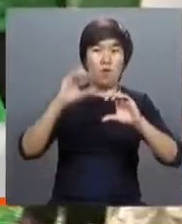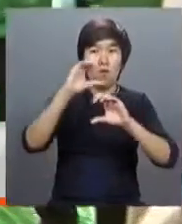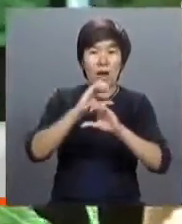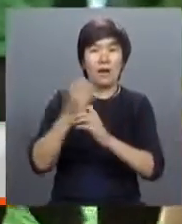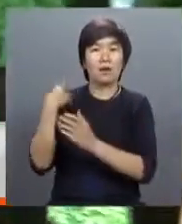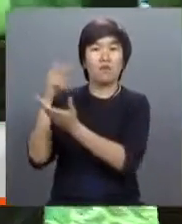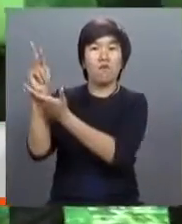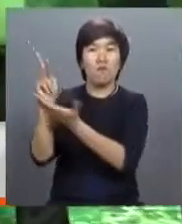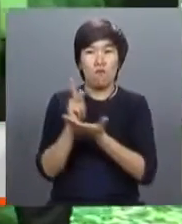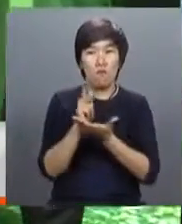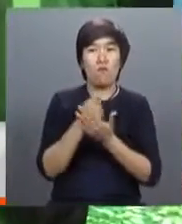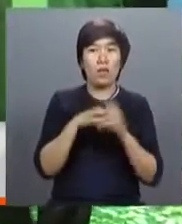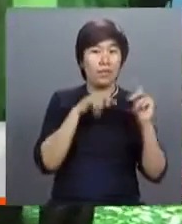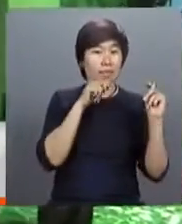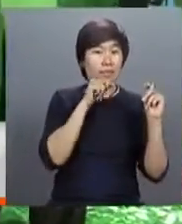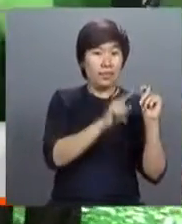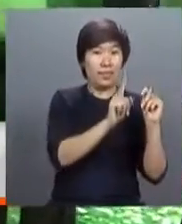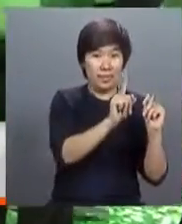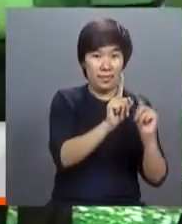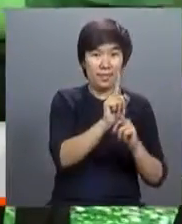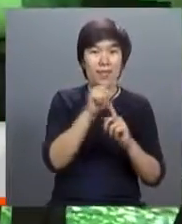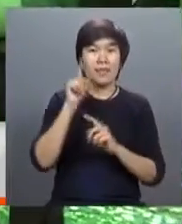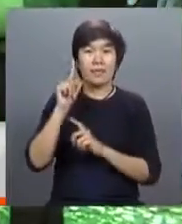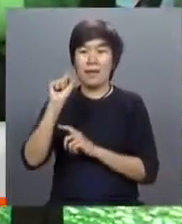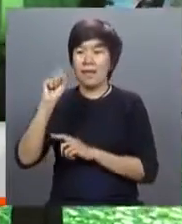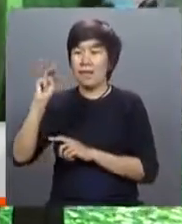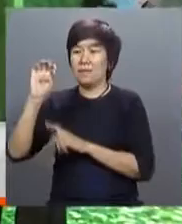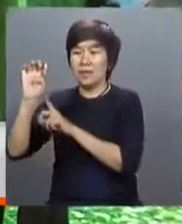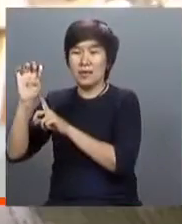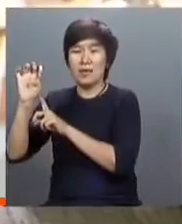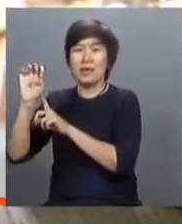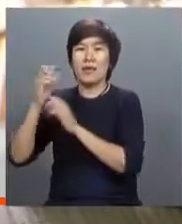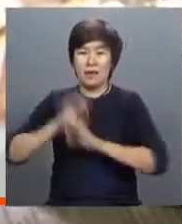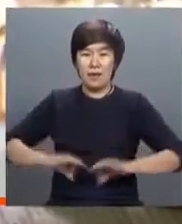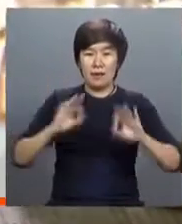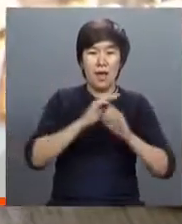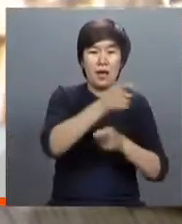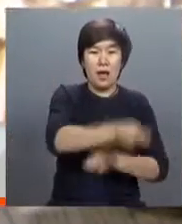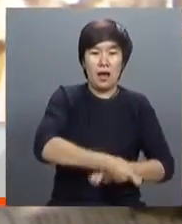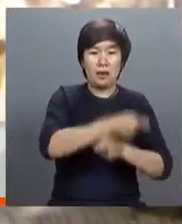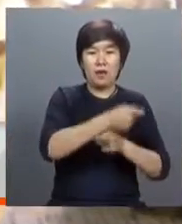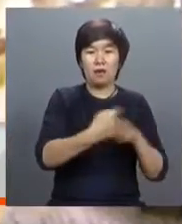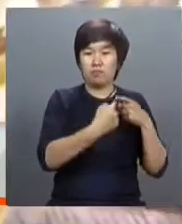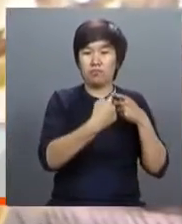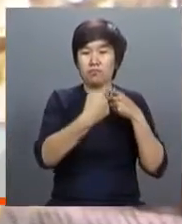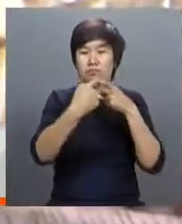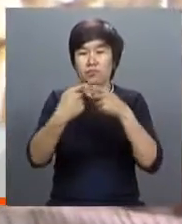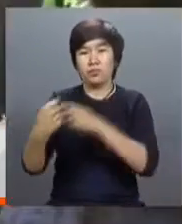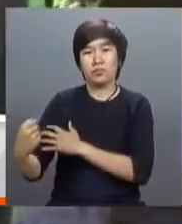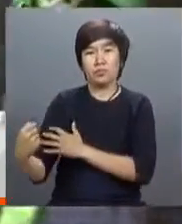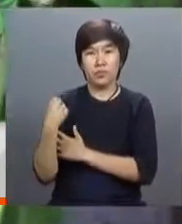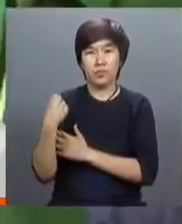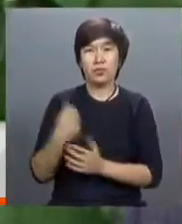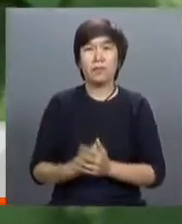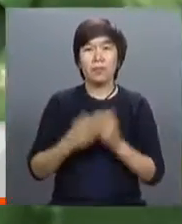ตำบล 1เเอเกษตรเพื่อสร้างความยั่งยืนของภาคเกษตรไทยนายสมคริตจาตุศรีพิทักษ์รองนายกรัฐมนตรีระบุว่า